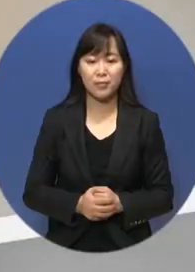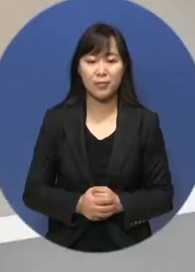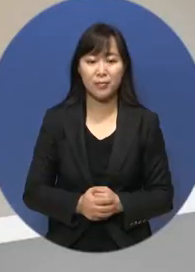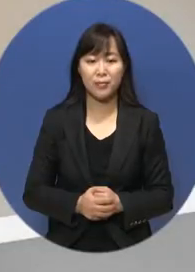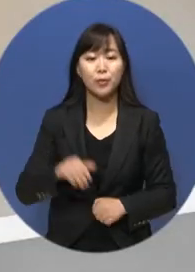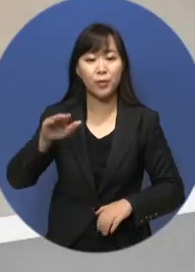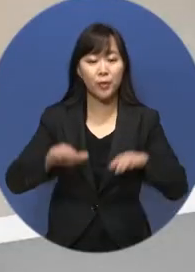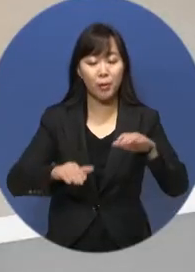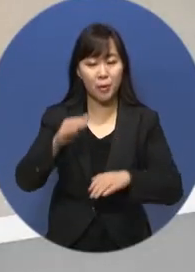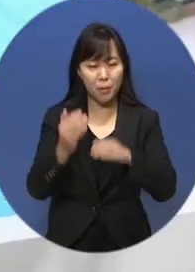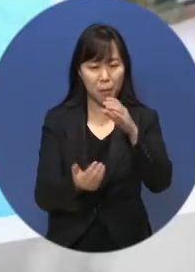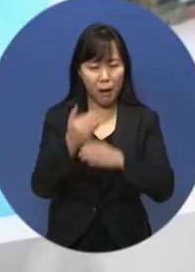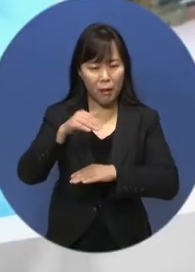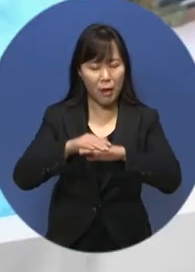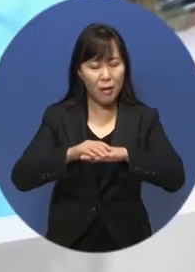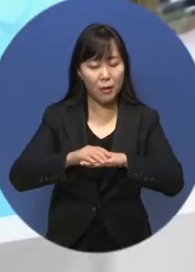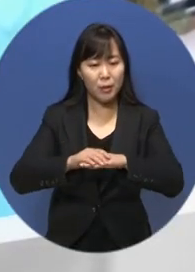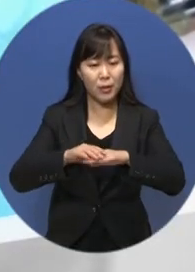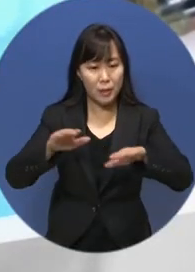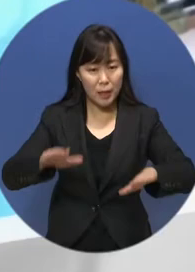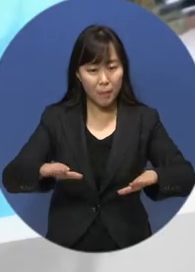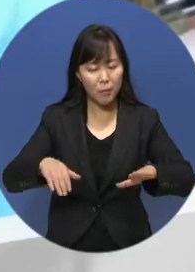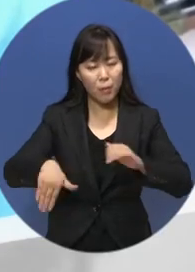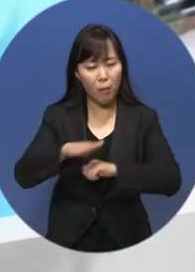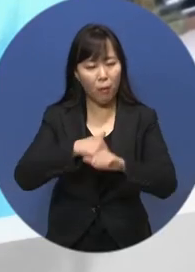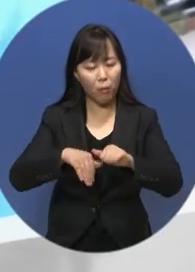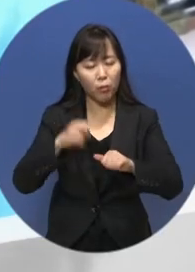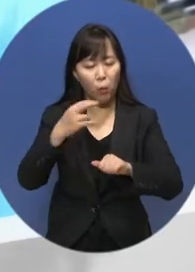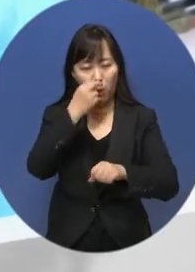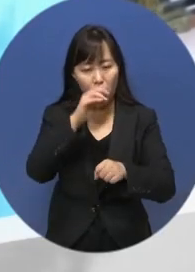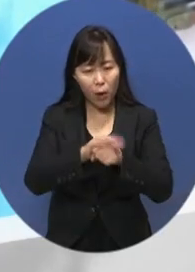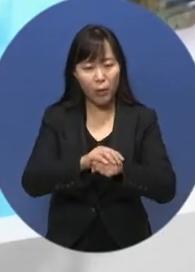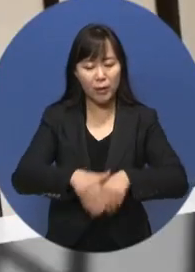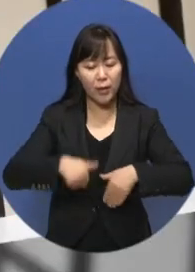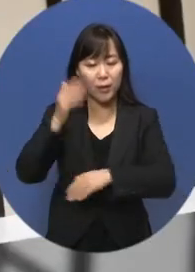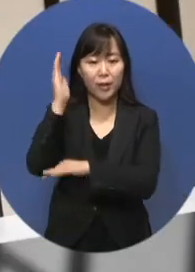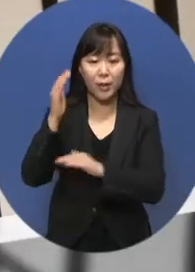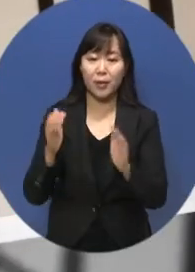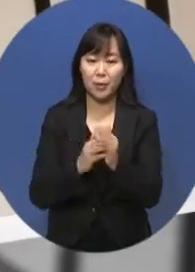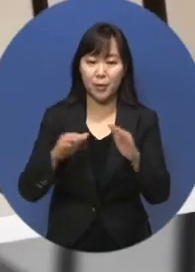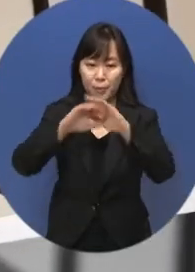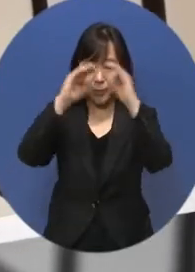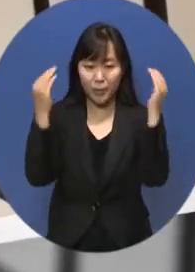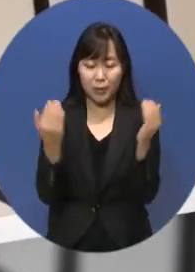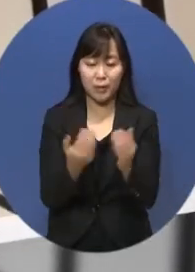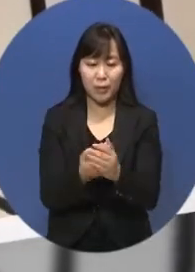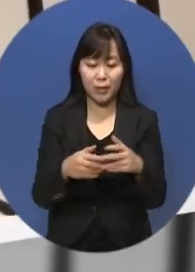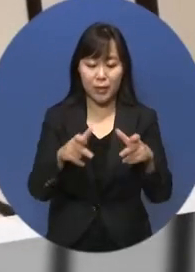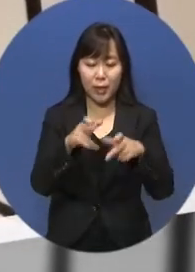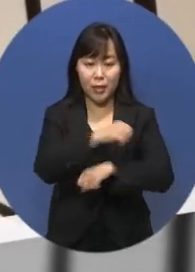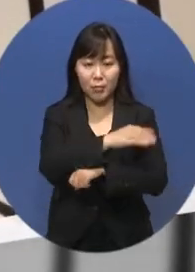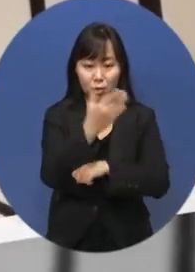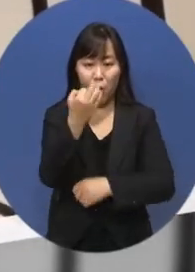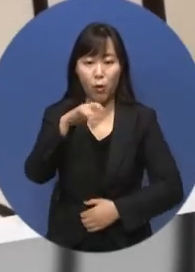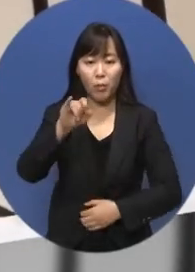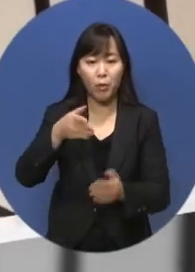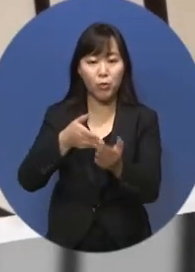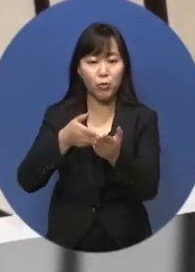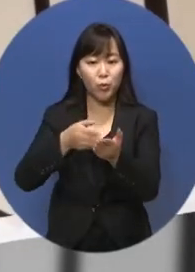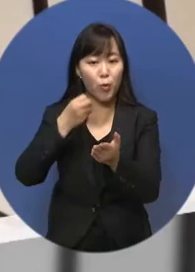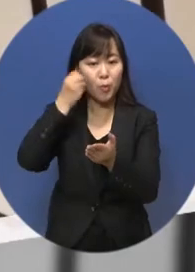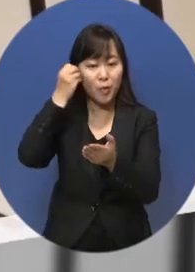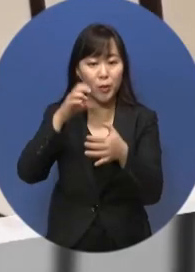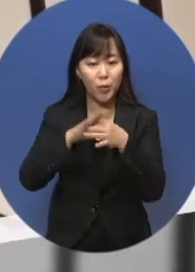우리 주변에서 일어나는 불공정한 사례부터 억울한 사연, 따뜻한 미담까지 장애인신문과